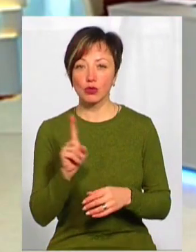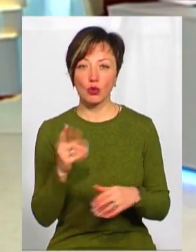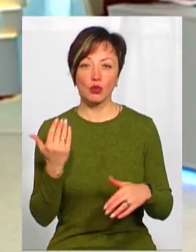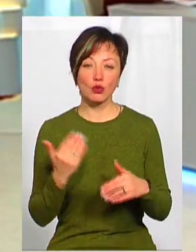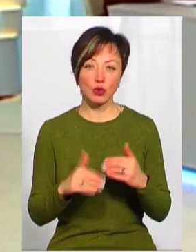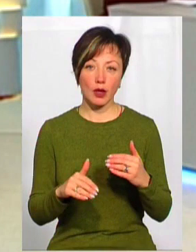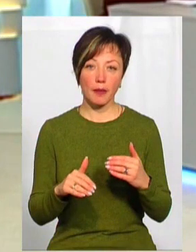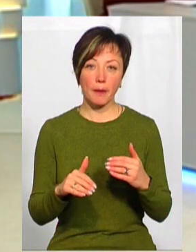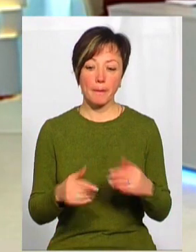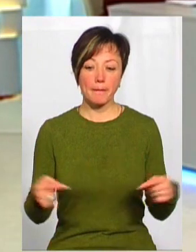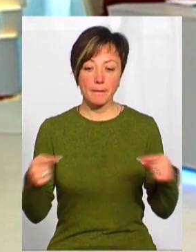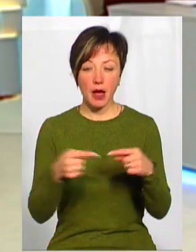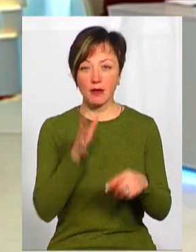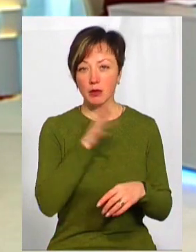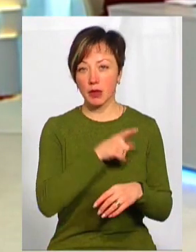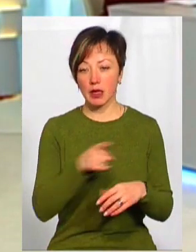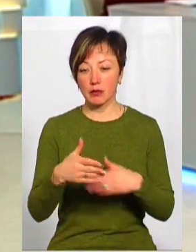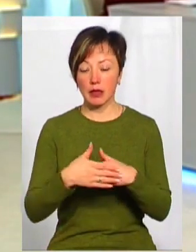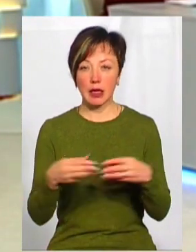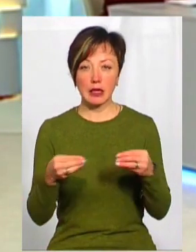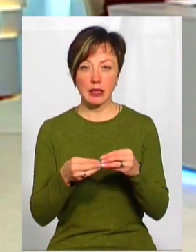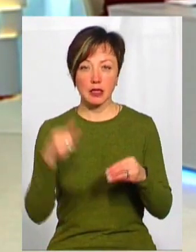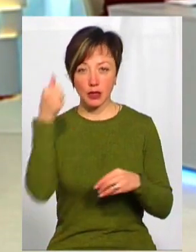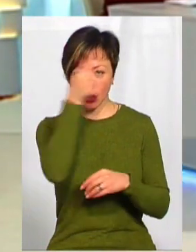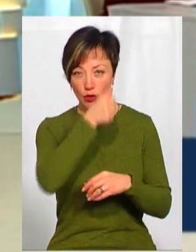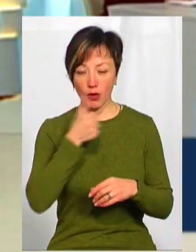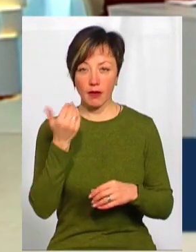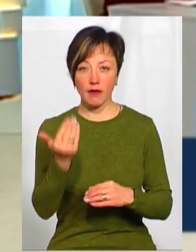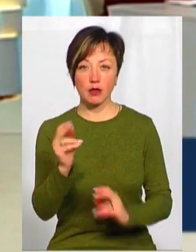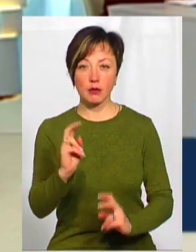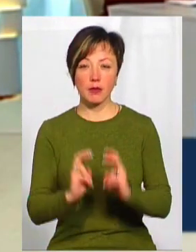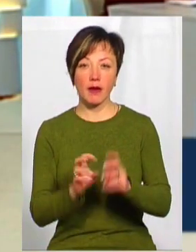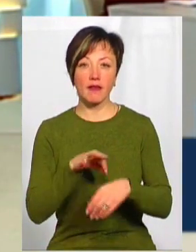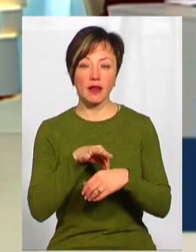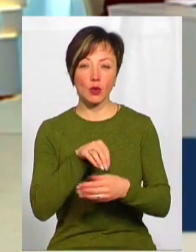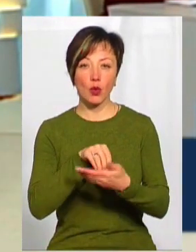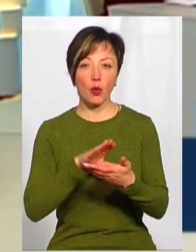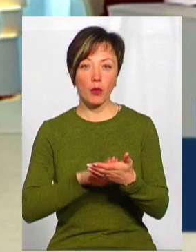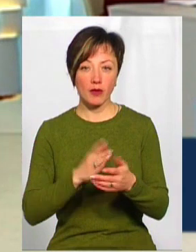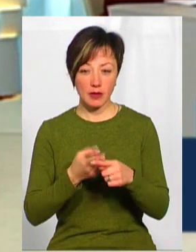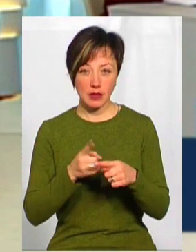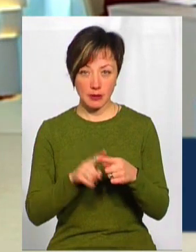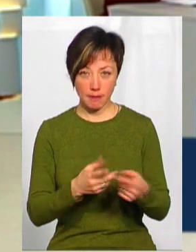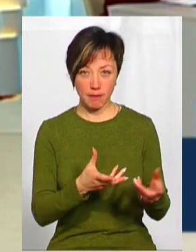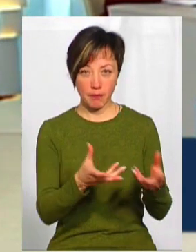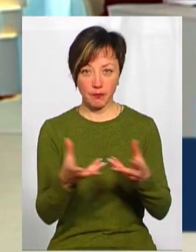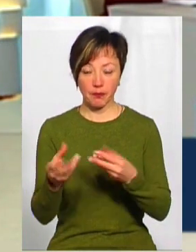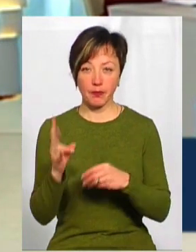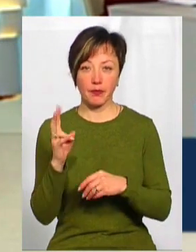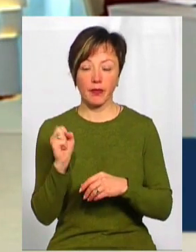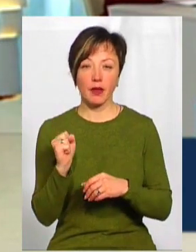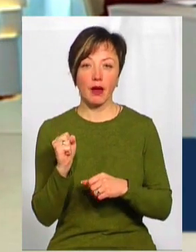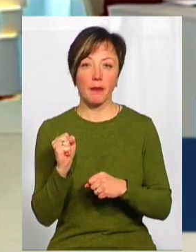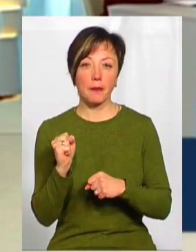вже певний період, біля 10 років, ваші підприємства ведуть цей облік, це якось позначилося